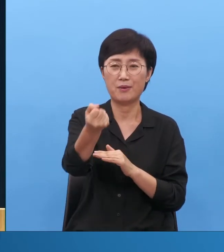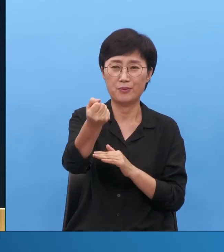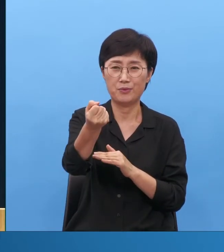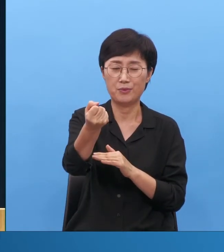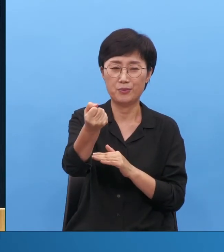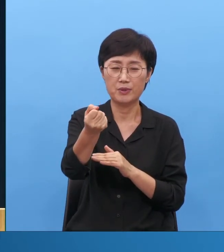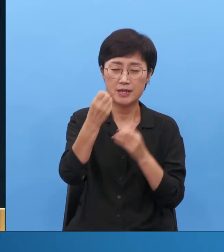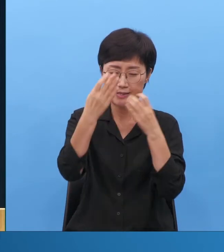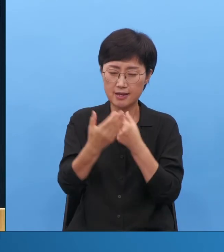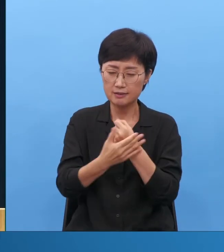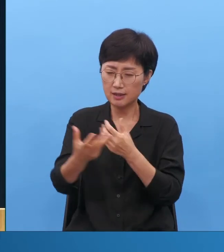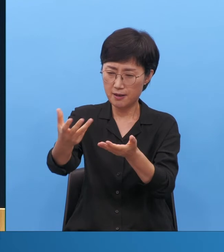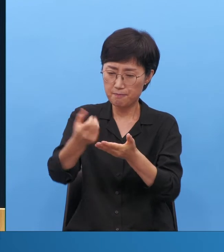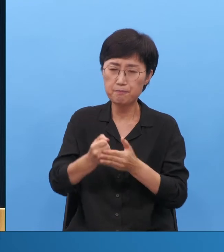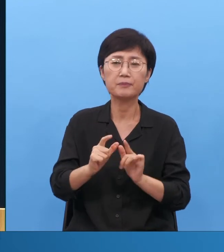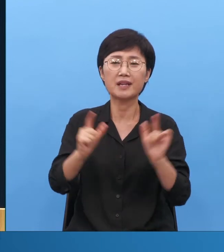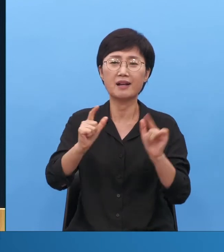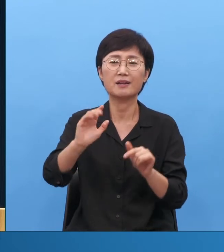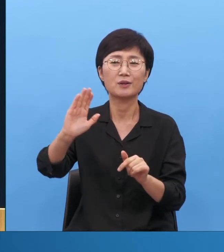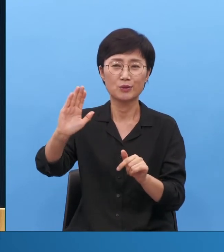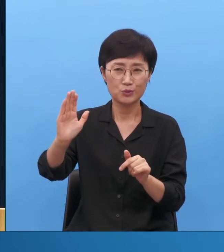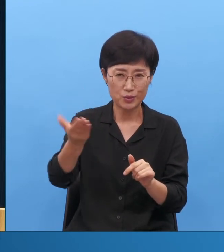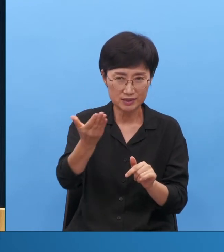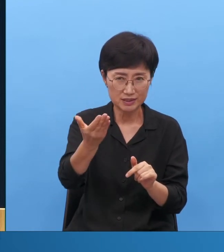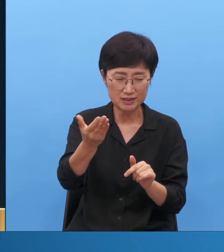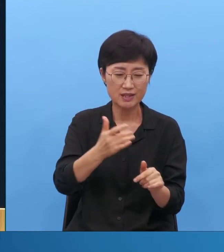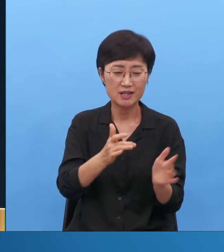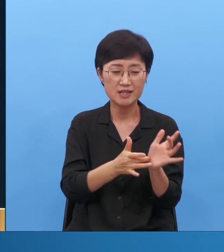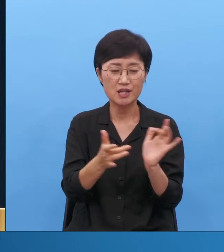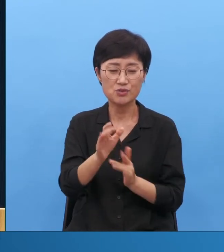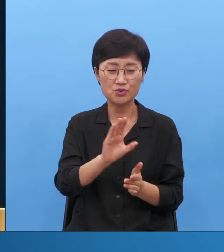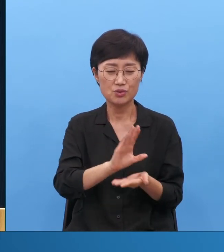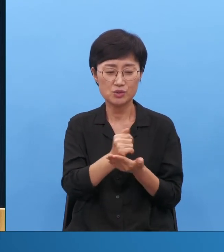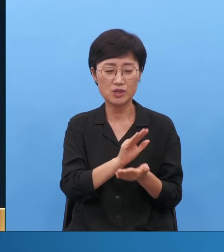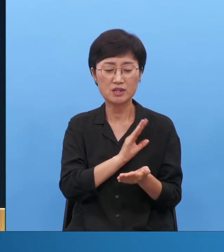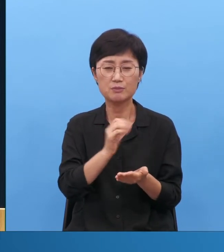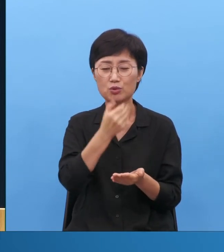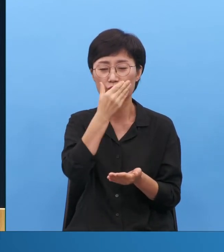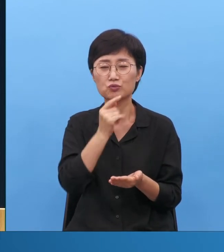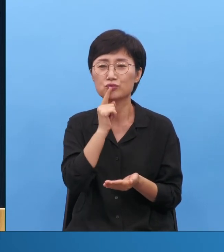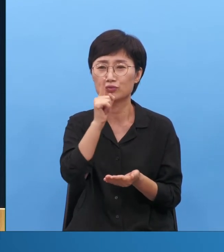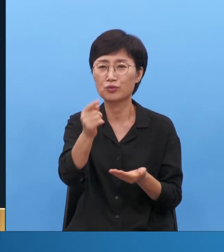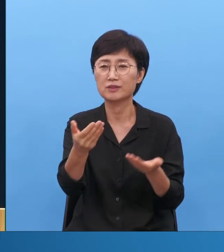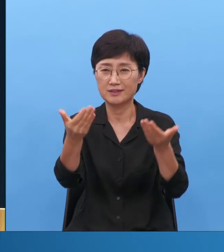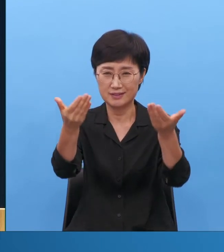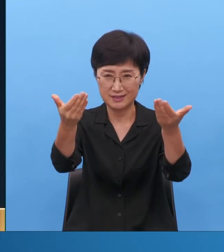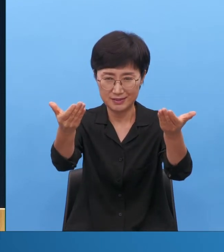주일 되기를 예수 그리스도 이름으로 축복합니다. And today on this Lord's Day, I